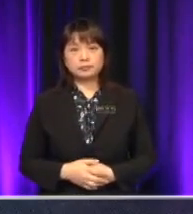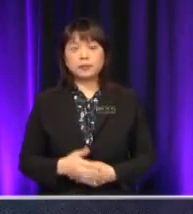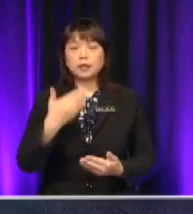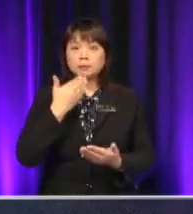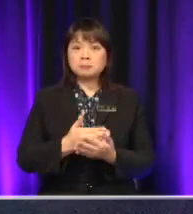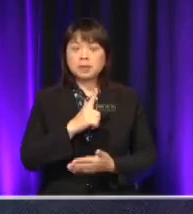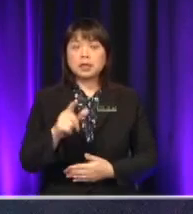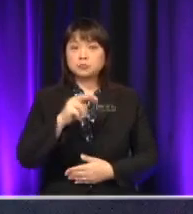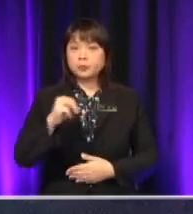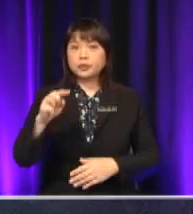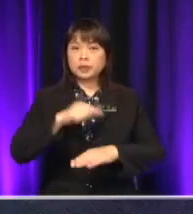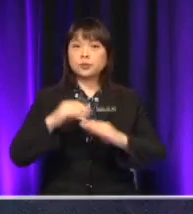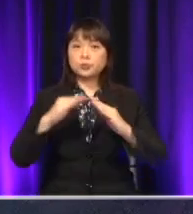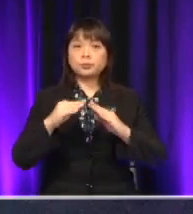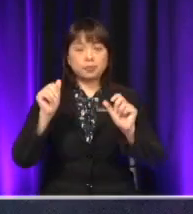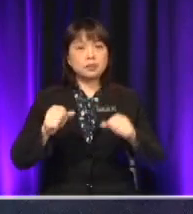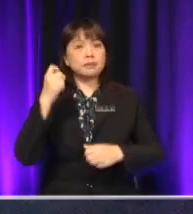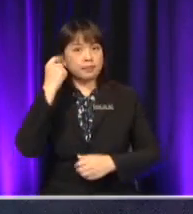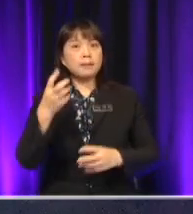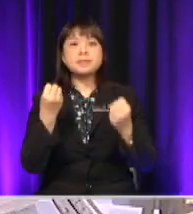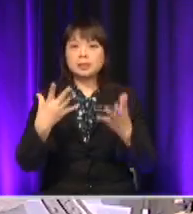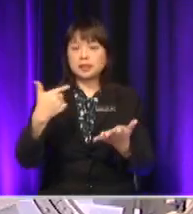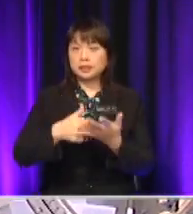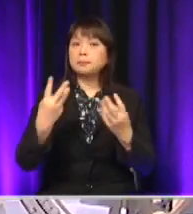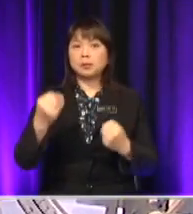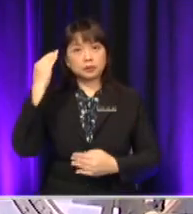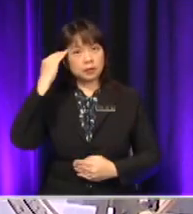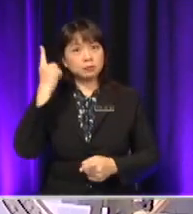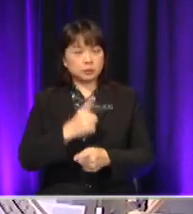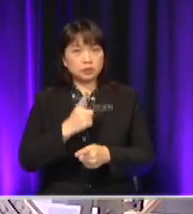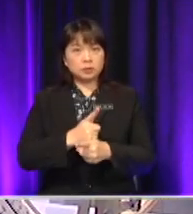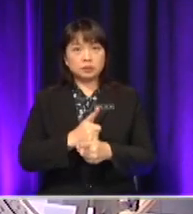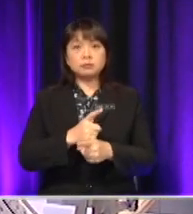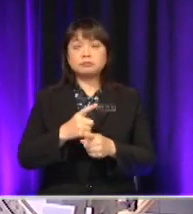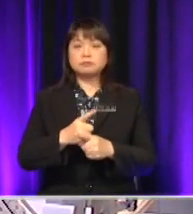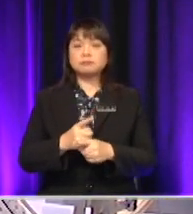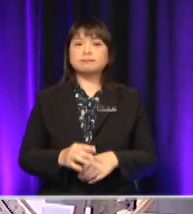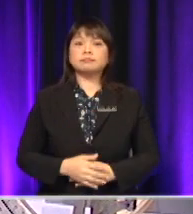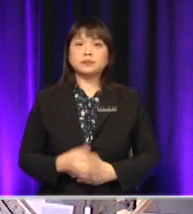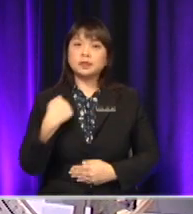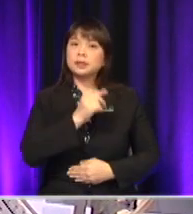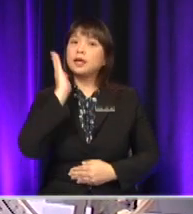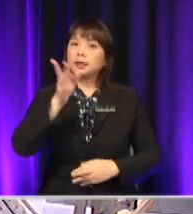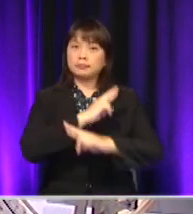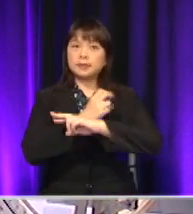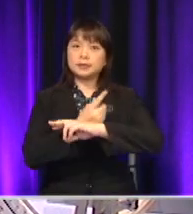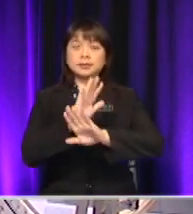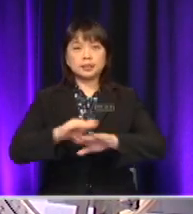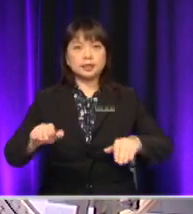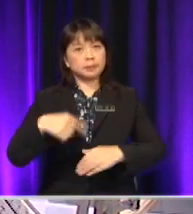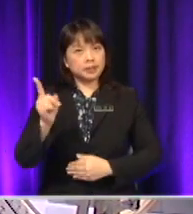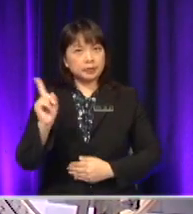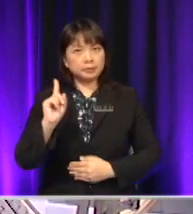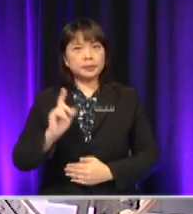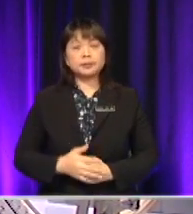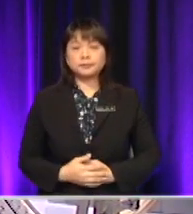pasti murid-murid di rumah pun dah boleh faham dan ni banyak lagi kan nak tahu kan. Tentunya terus bersama kami, kita akan berehat sebentar, jangan ke mana-mana. Masih lagi